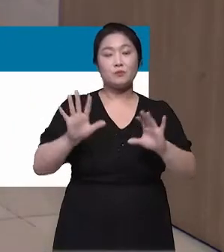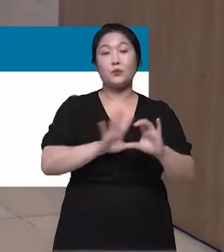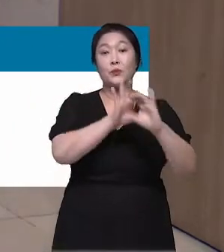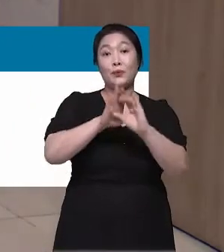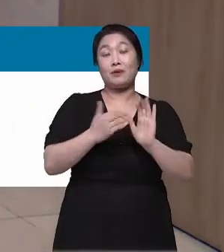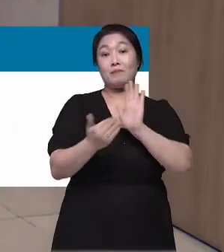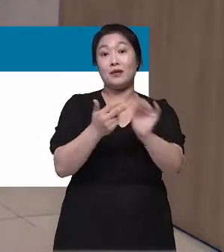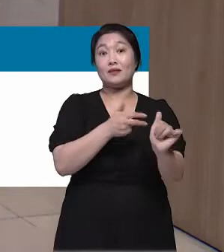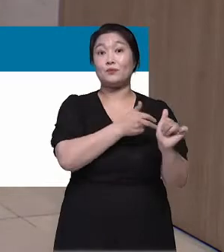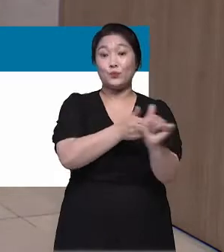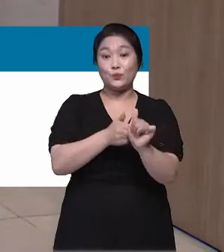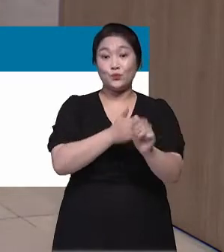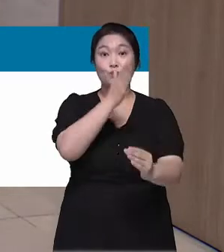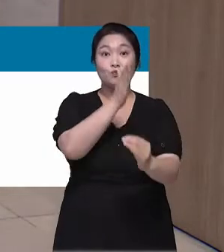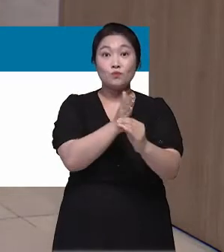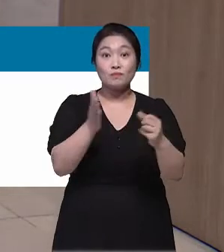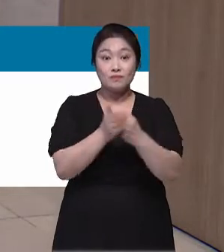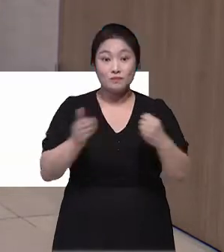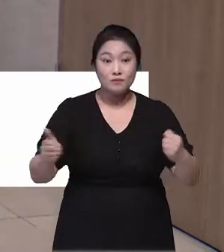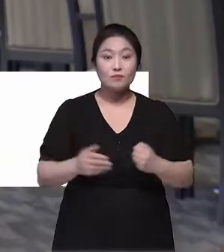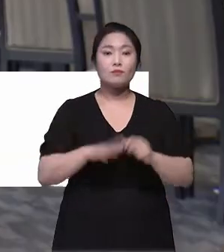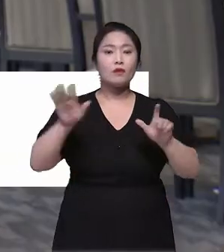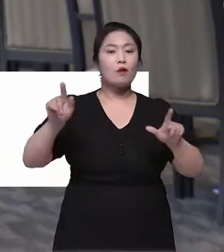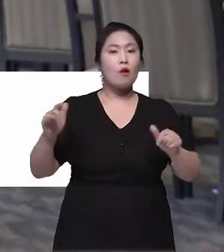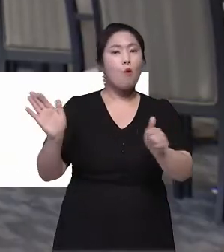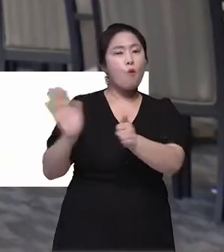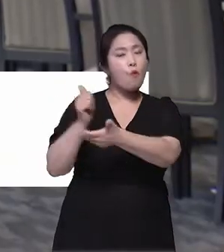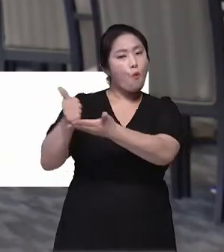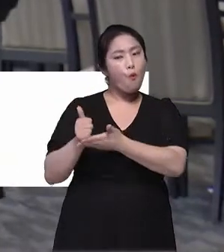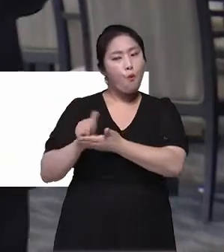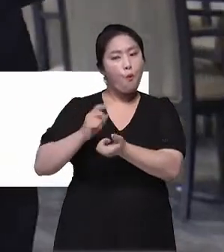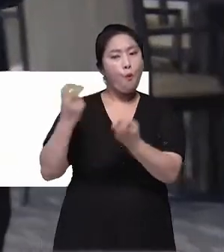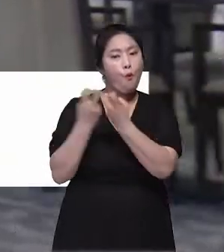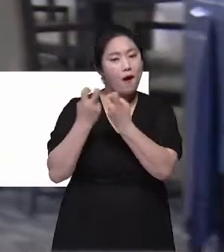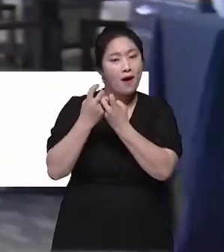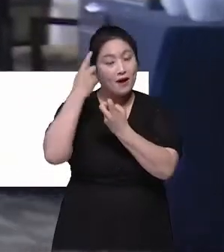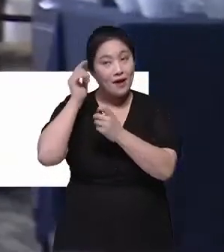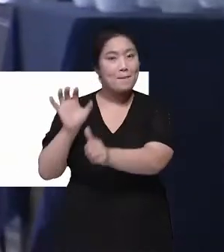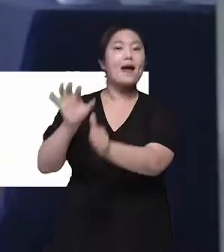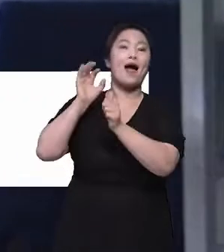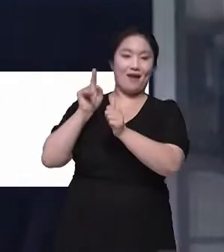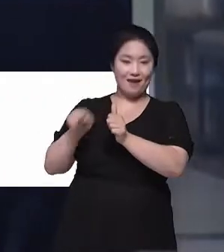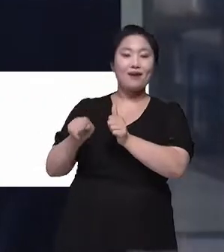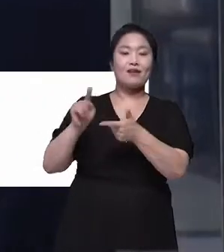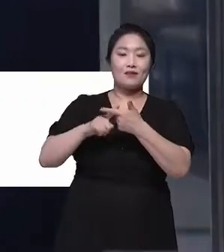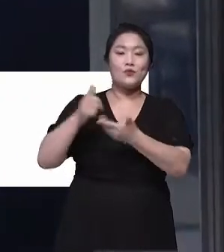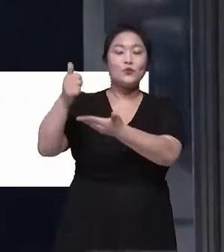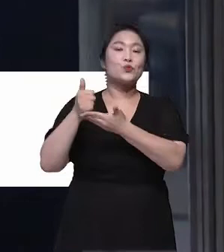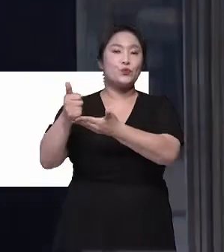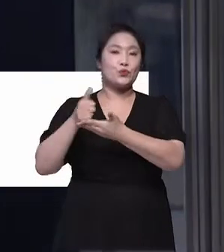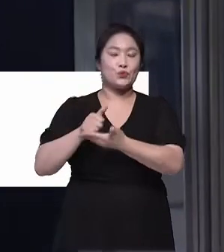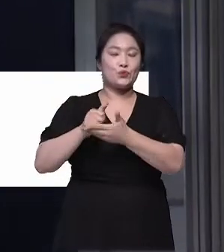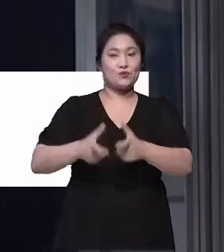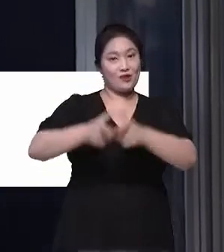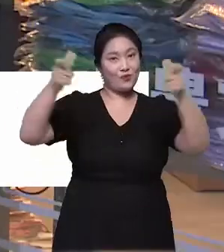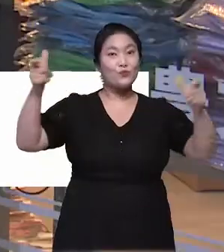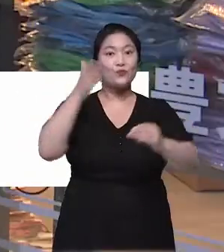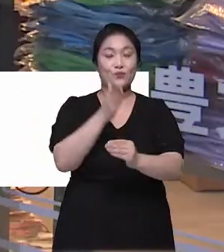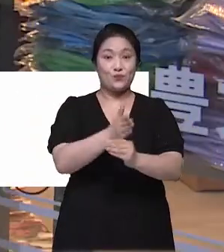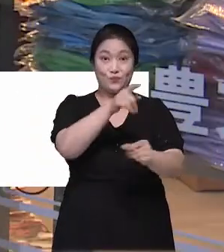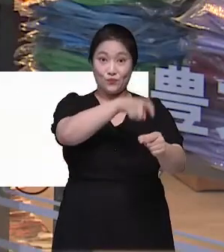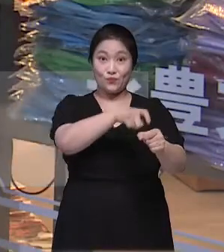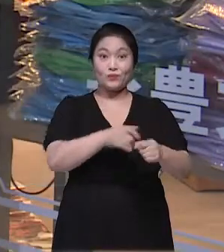현재 백신 접종을 맞고 있기 때문에 그들을 고객화하는 백신 마케팅을 통해서 저희 호텔의 고객을